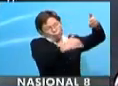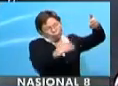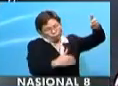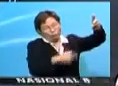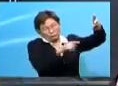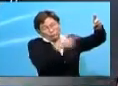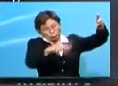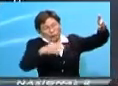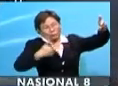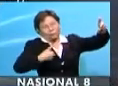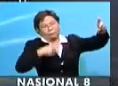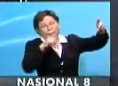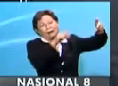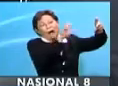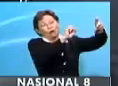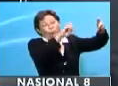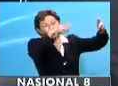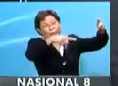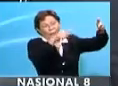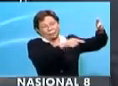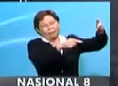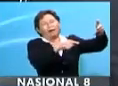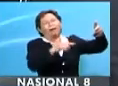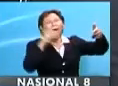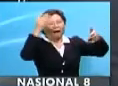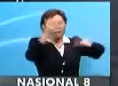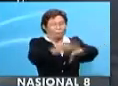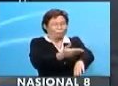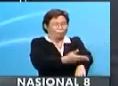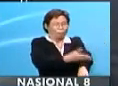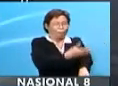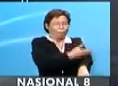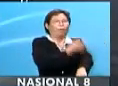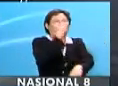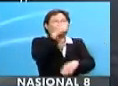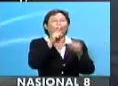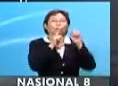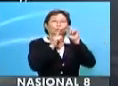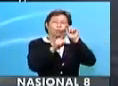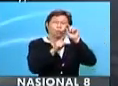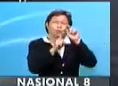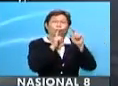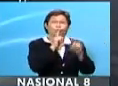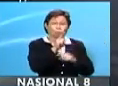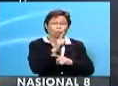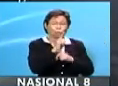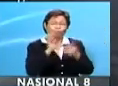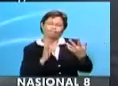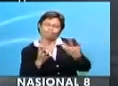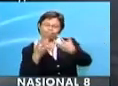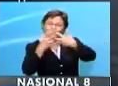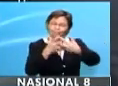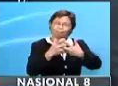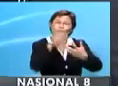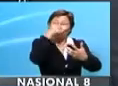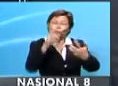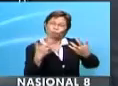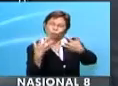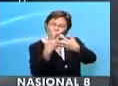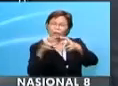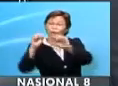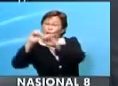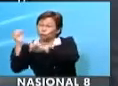akan di kemaskinikan bagi dipersesuaikan dengan